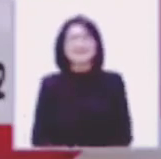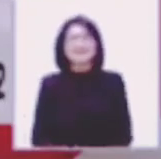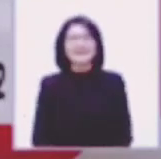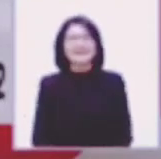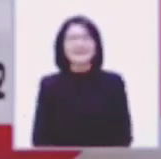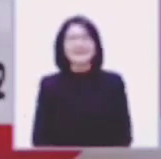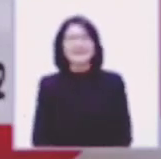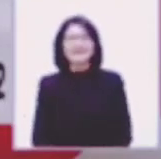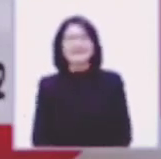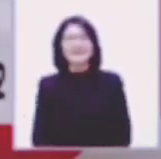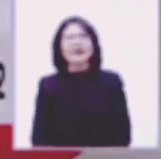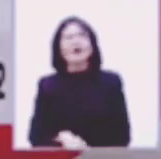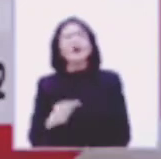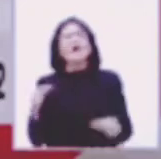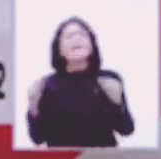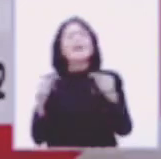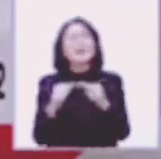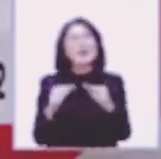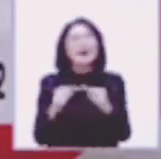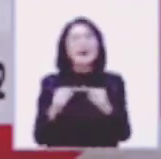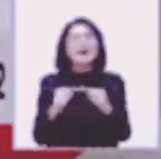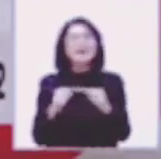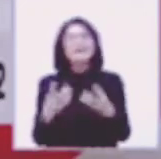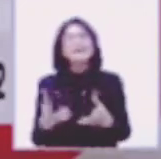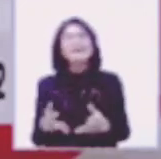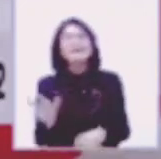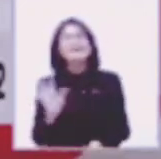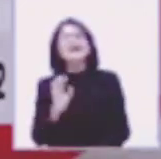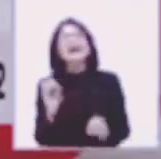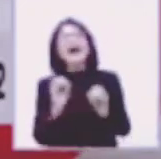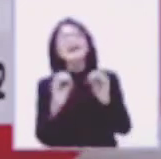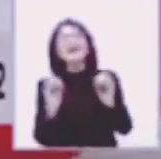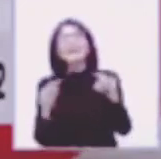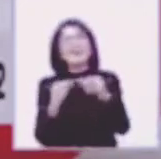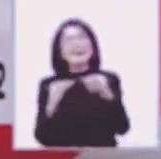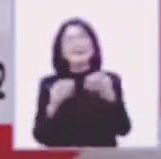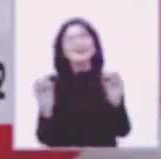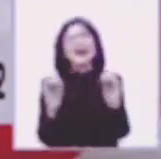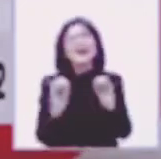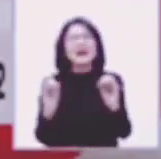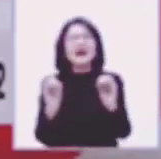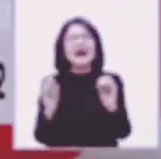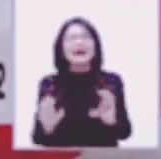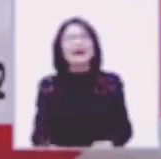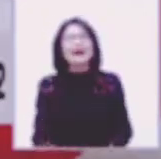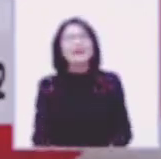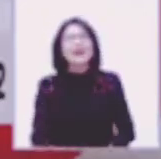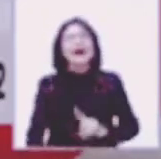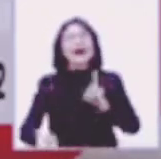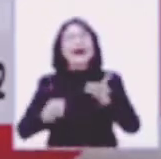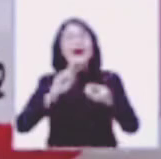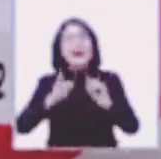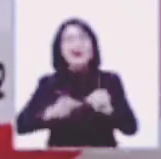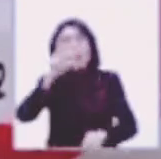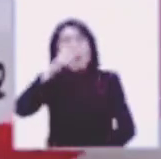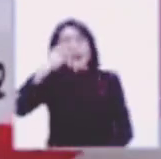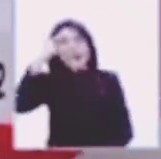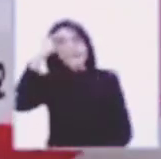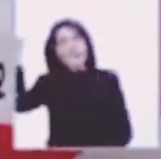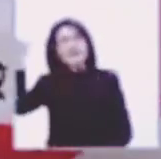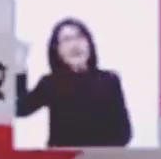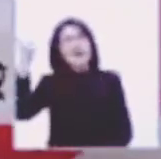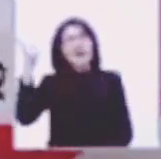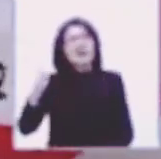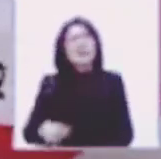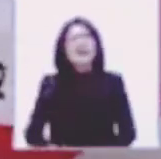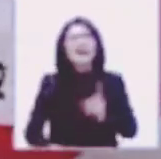ngarang-ngarang ndak karuan, mengkaitkan dengan sesuatu yang tidak ada gitu ya. Begini loh, kalau akademis itu